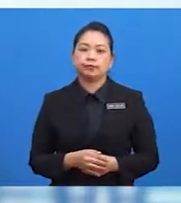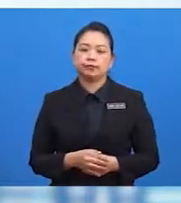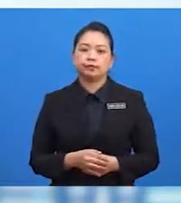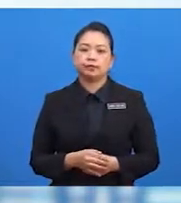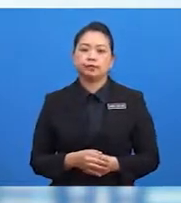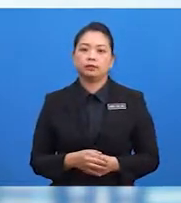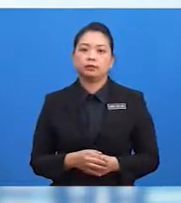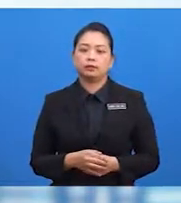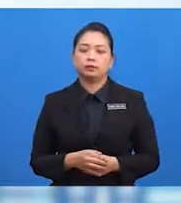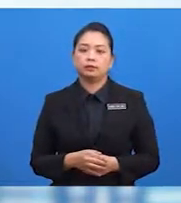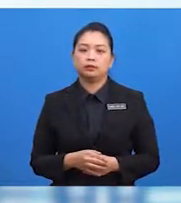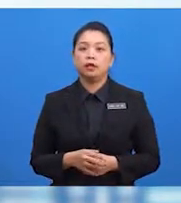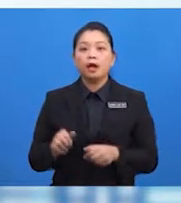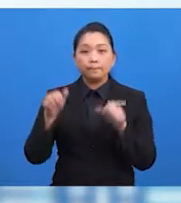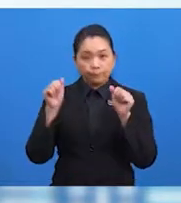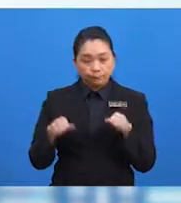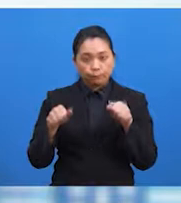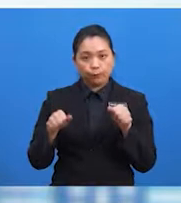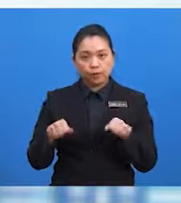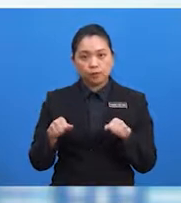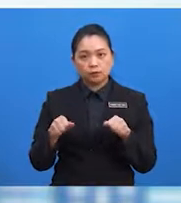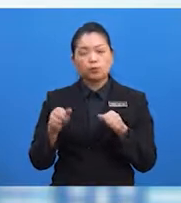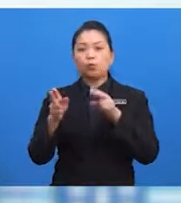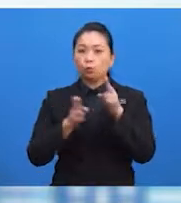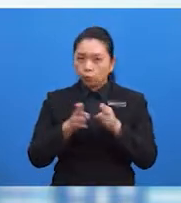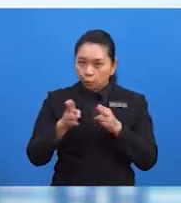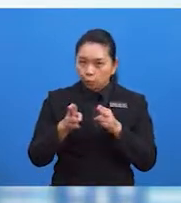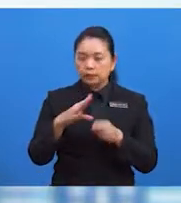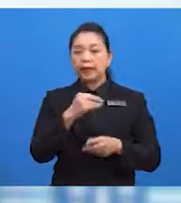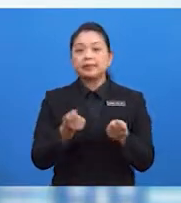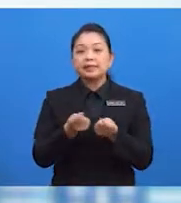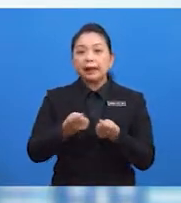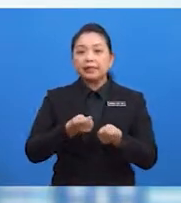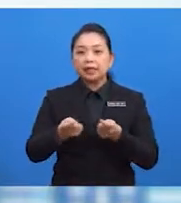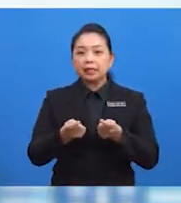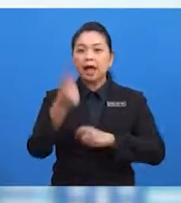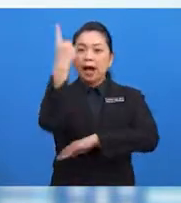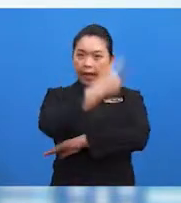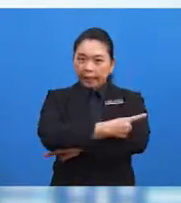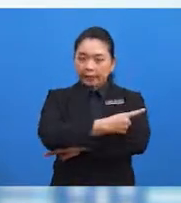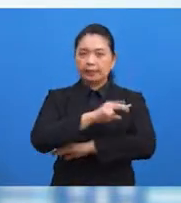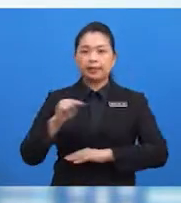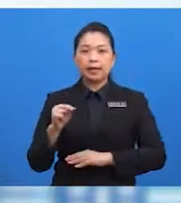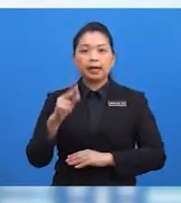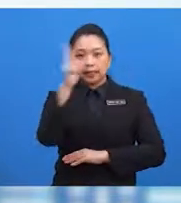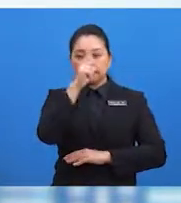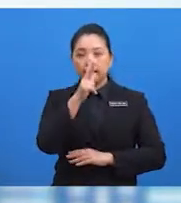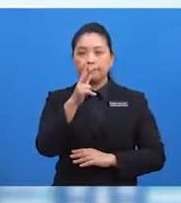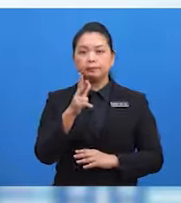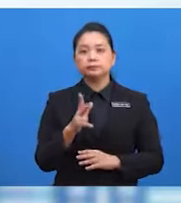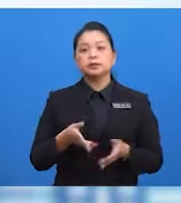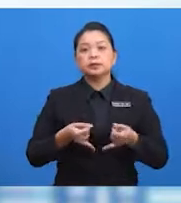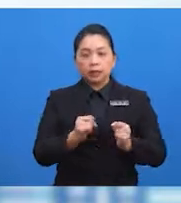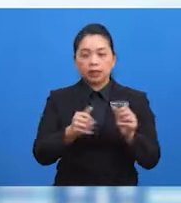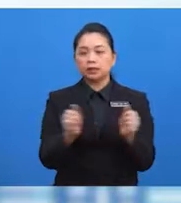Perbelanjaan mengurus juga membolehkan pengurusan dan pentadbiran harian kerajaan beroperasi dengan lancar.